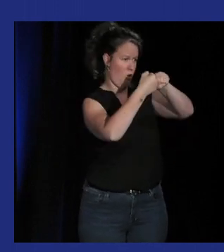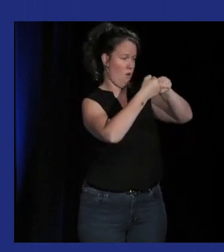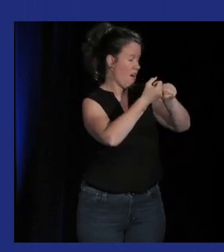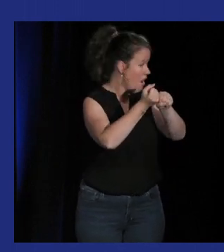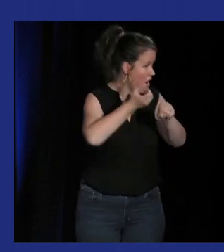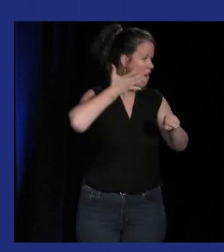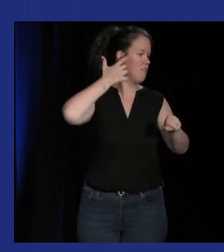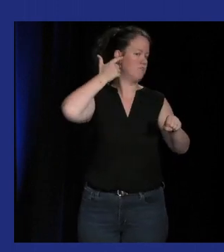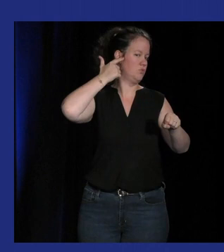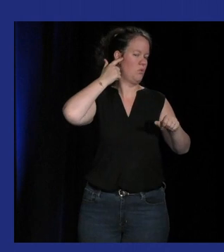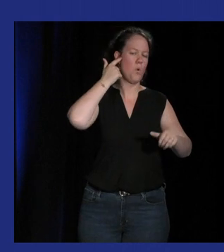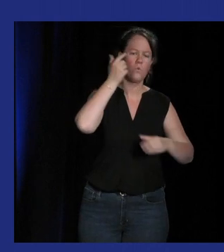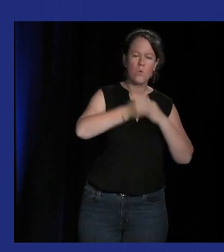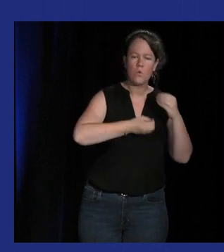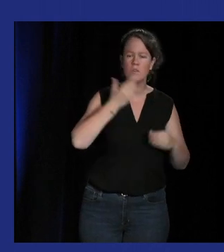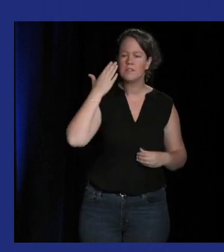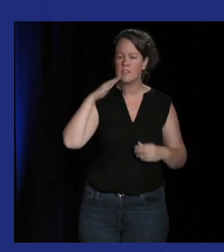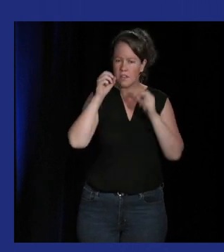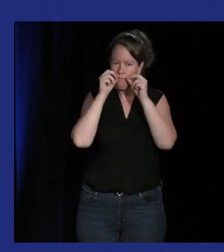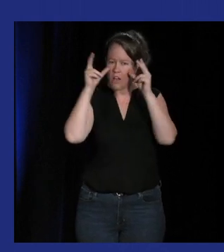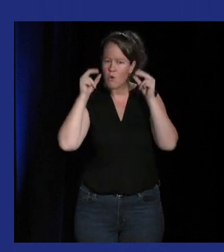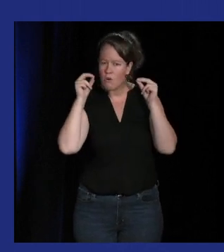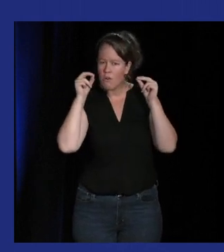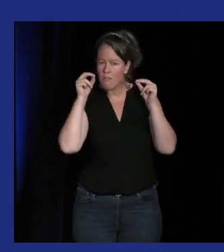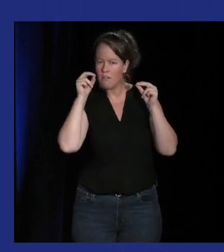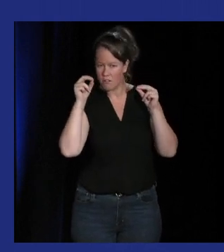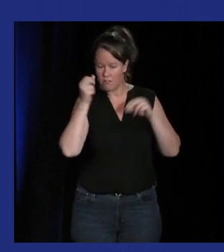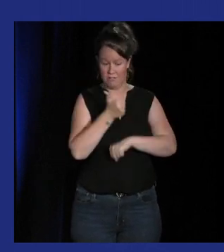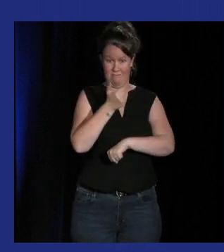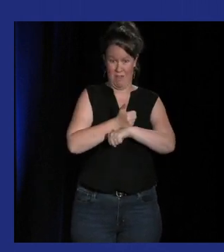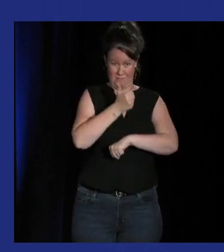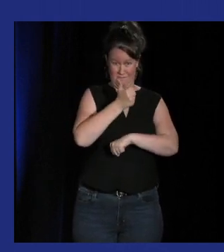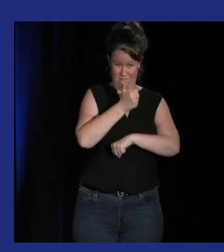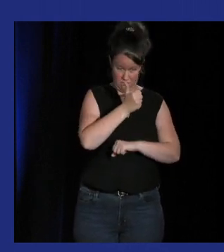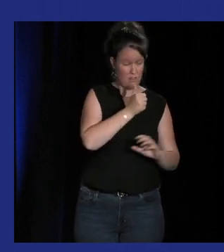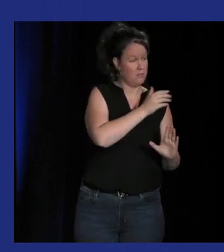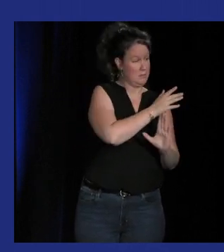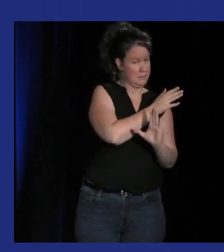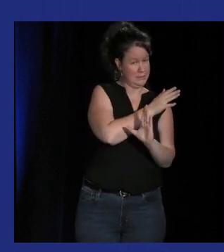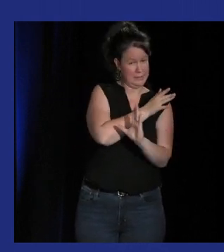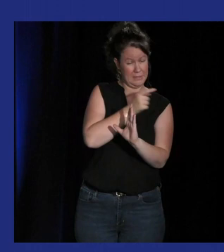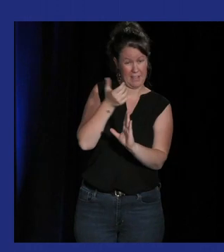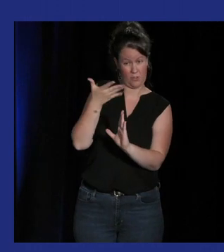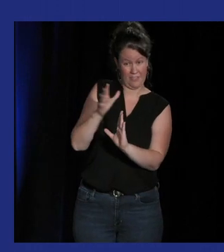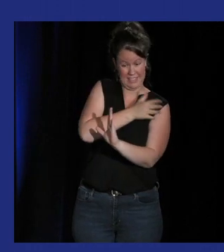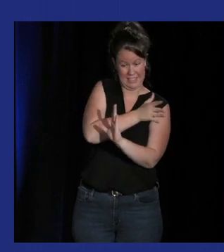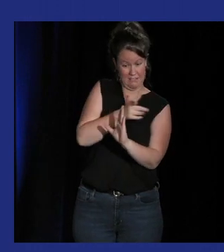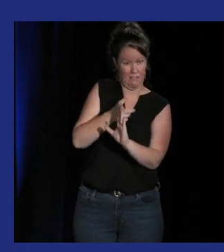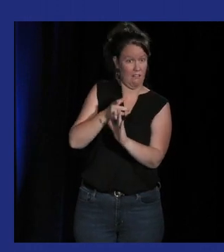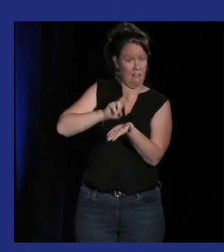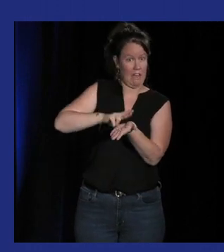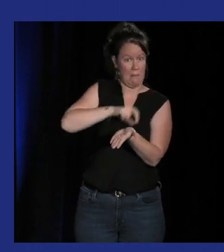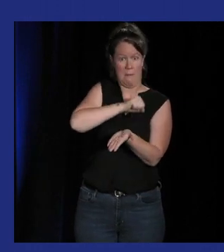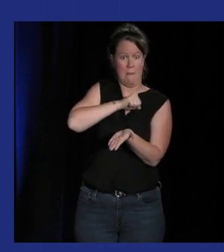la musique de Super Mario Bros 1 qui s'accélère à la fin du temps est-ce qu'il y a des vous avez des règles vous avez qu'est-ce comment vous